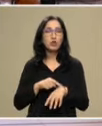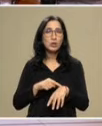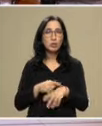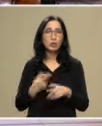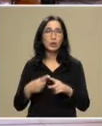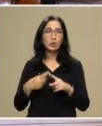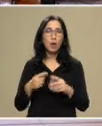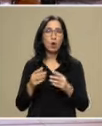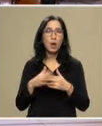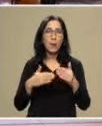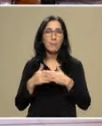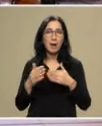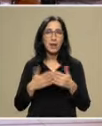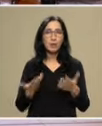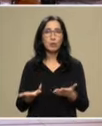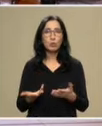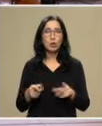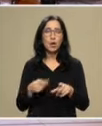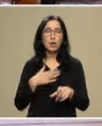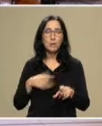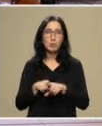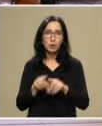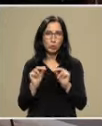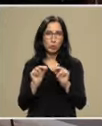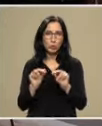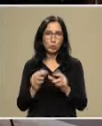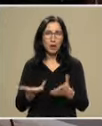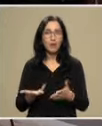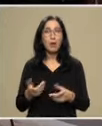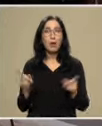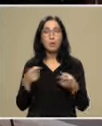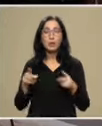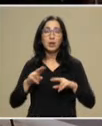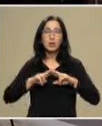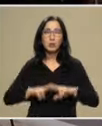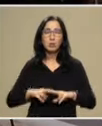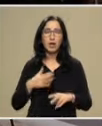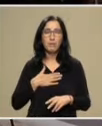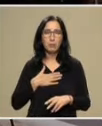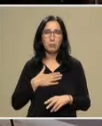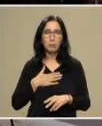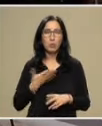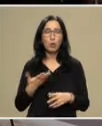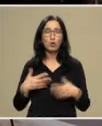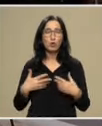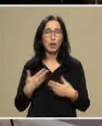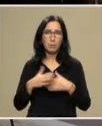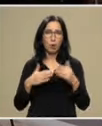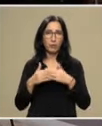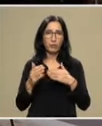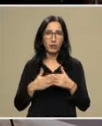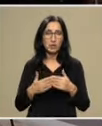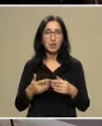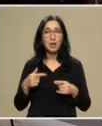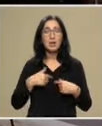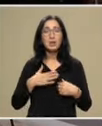като хормайстор, в академията музикалната имам също преподавам, така че музиката си остава моя поприще и моя професия.